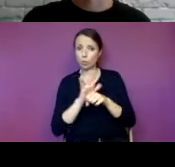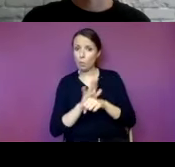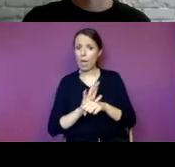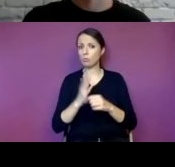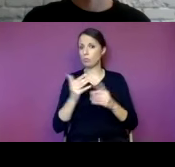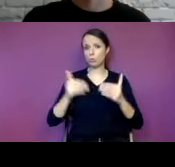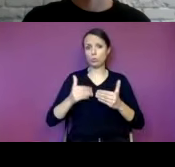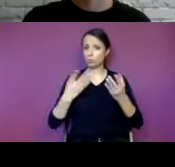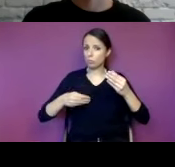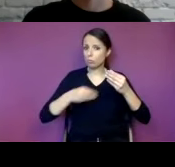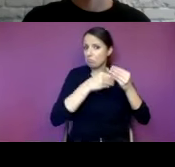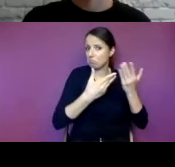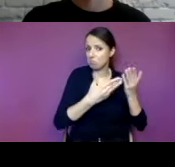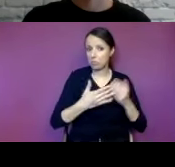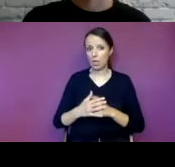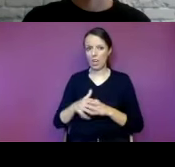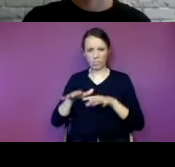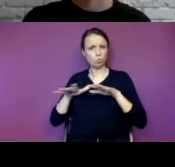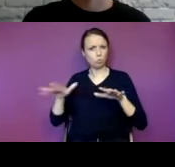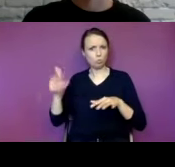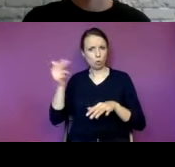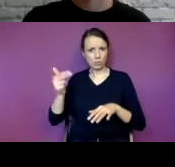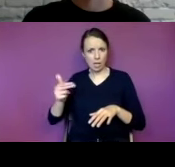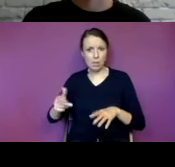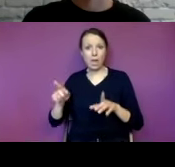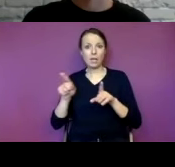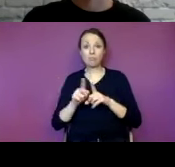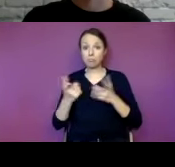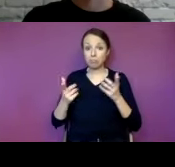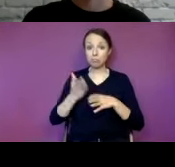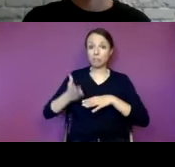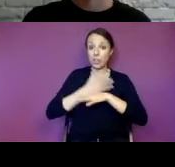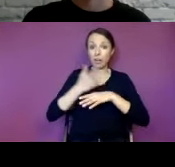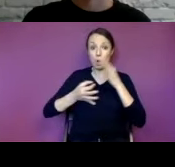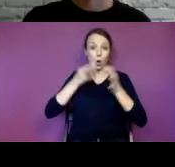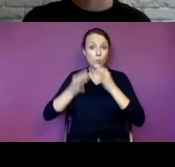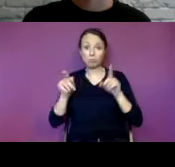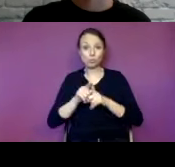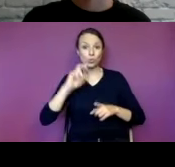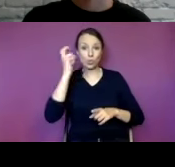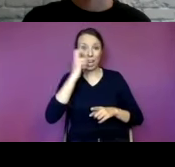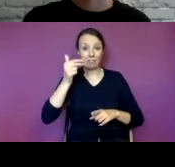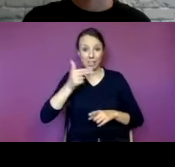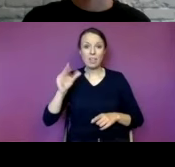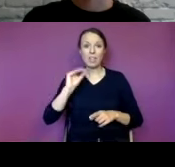czy podołam, tym bardziej, że w tych ostatnich wypowiedziach też się pojawiły bardzo ciekawe wątki, ale tak, tylko dokończę swoją